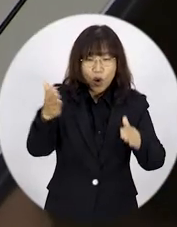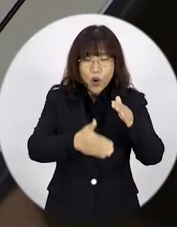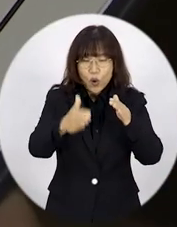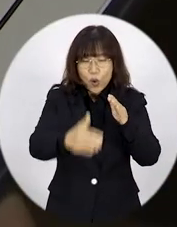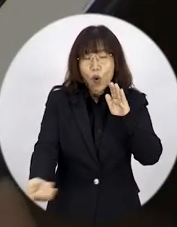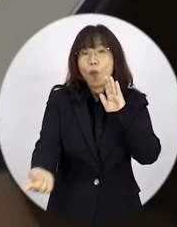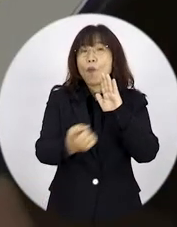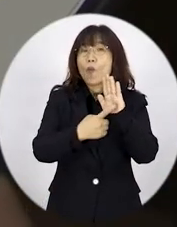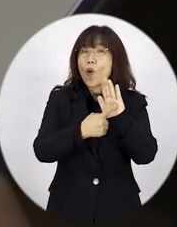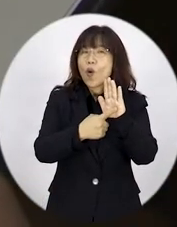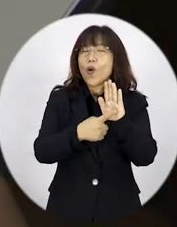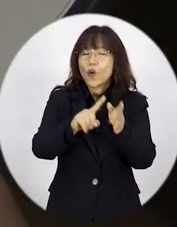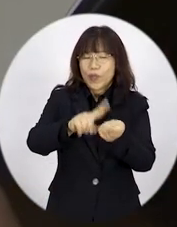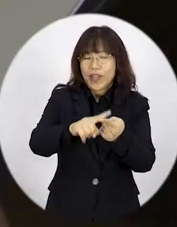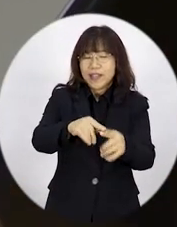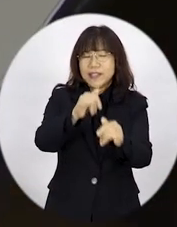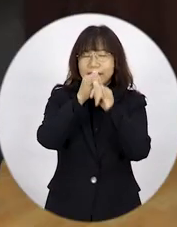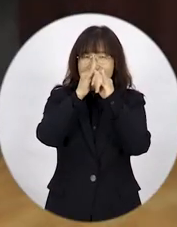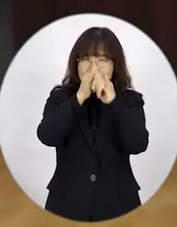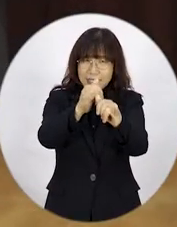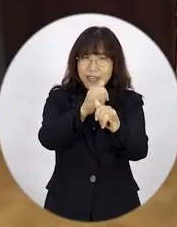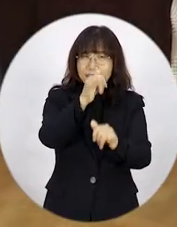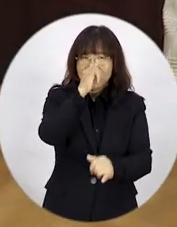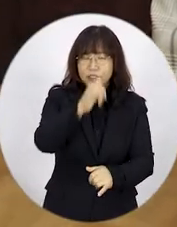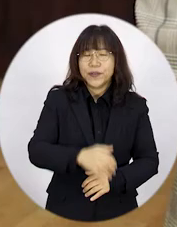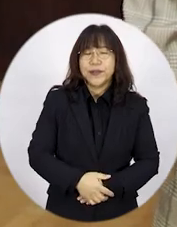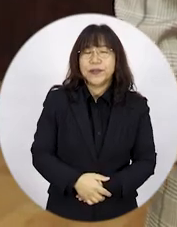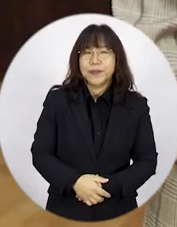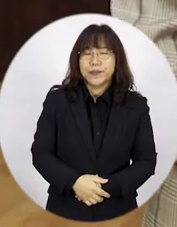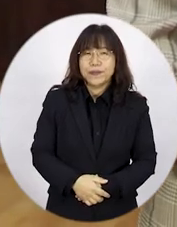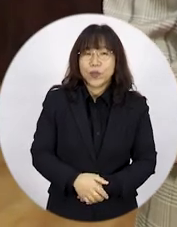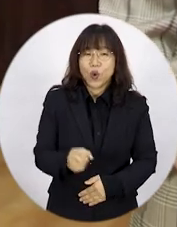및 공무원 제안 심사에 대한 시상이 있었습니다.